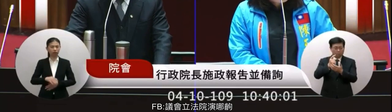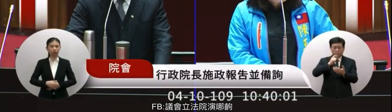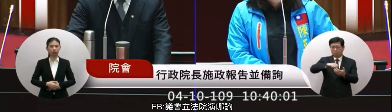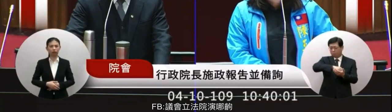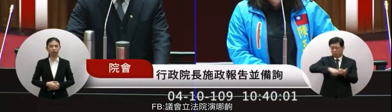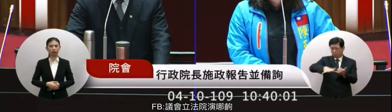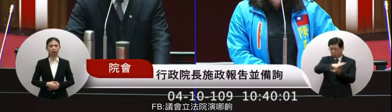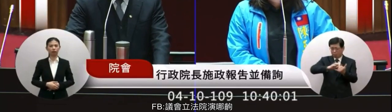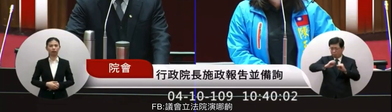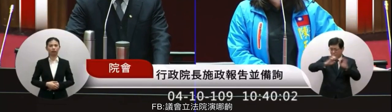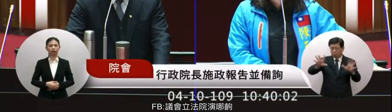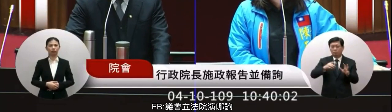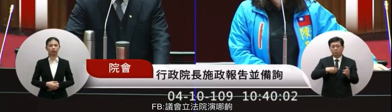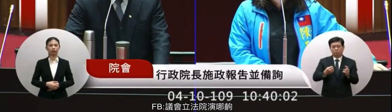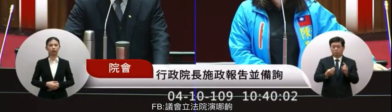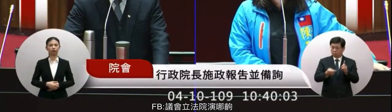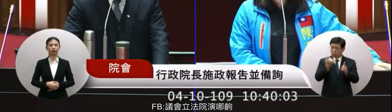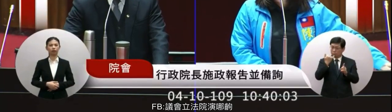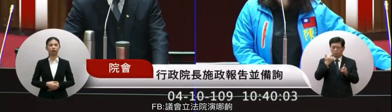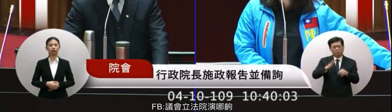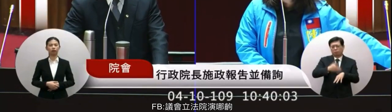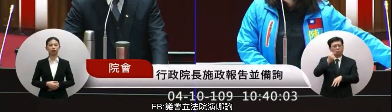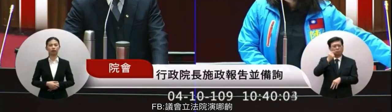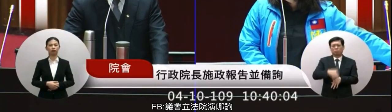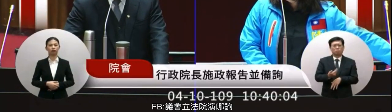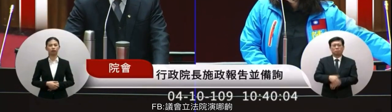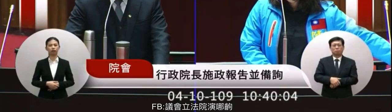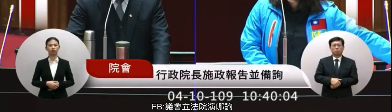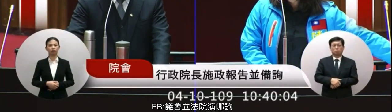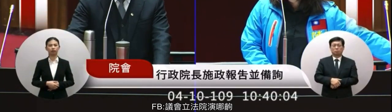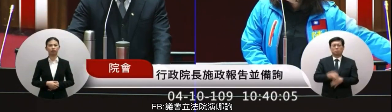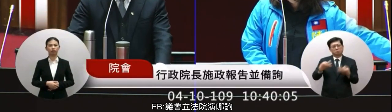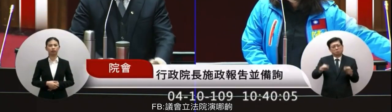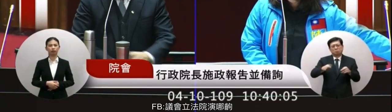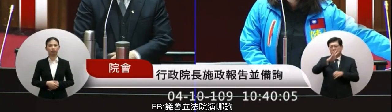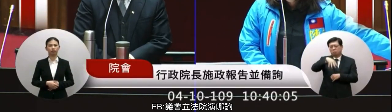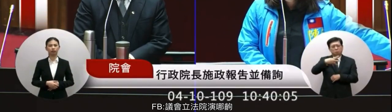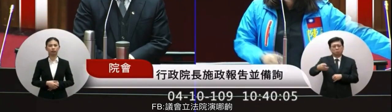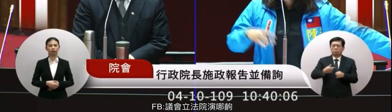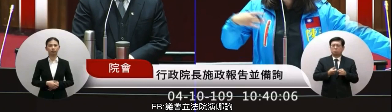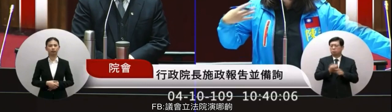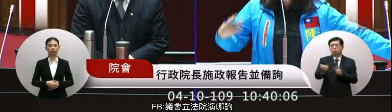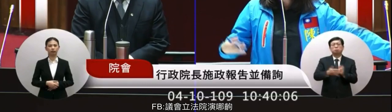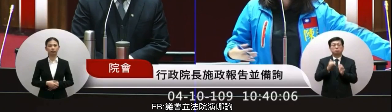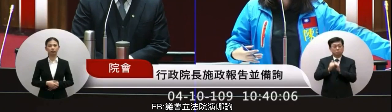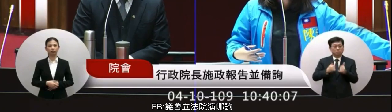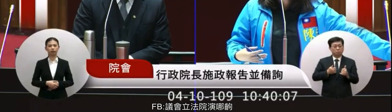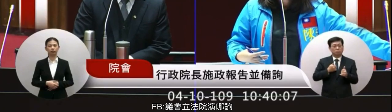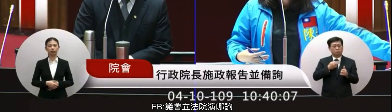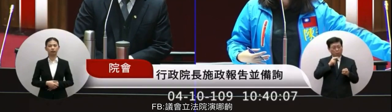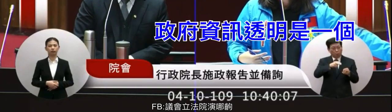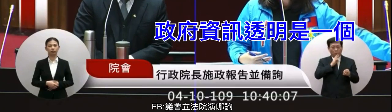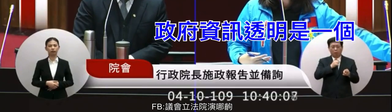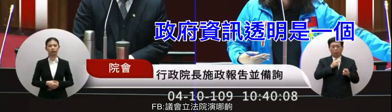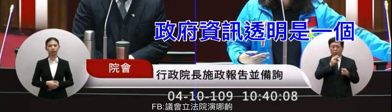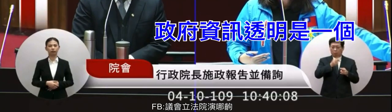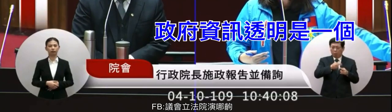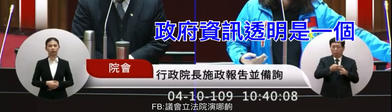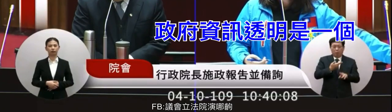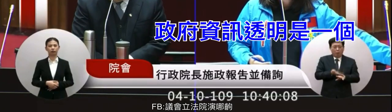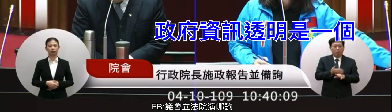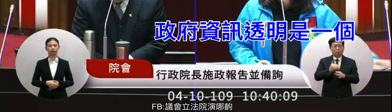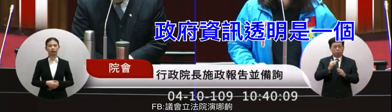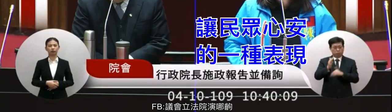全体国民做公开透明的说明，这个不是很困难哦，不过就是一个表格嘛哈，让民众可以安心哈。政府资